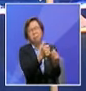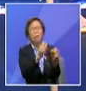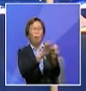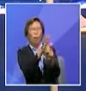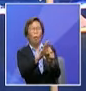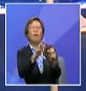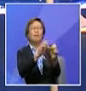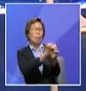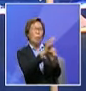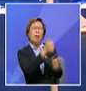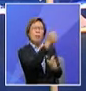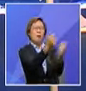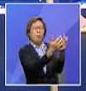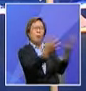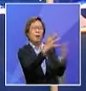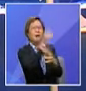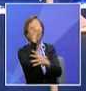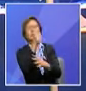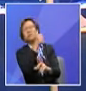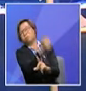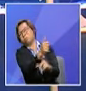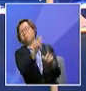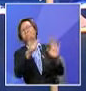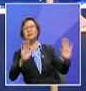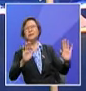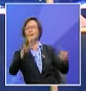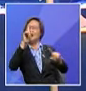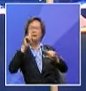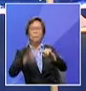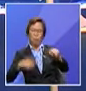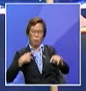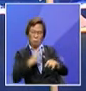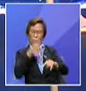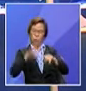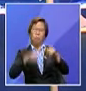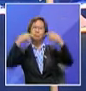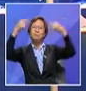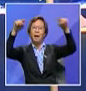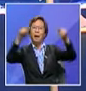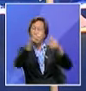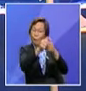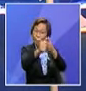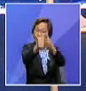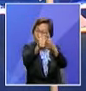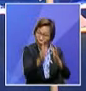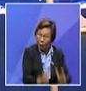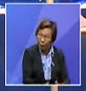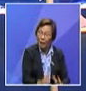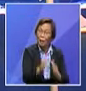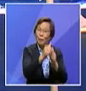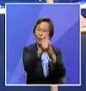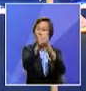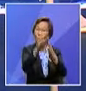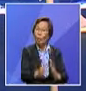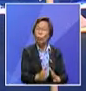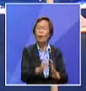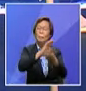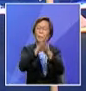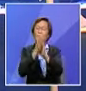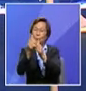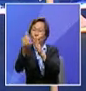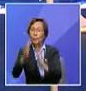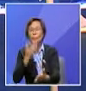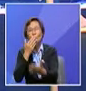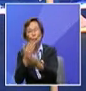dan kerajaan semata-mata. Pemimpin pula hendaklah menjadi resam pemimpin yang baik